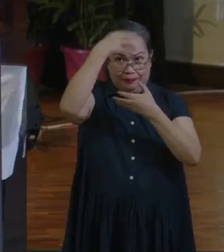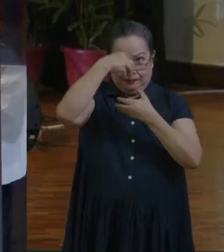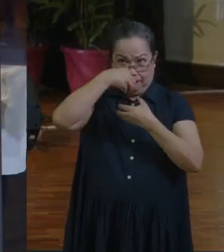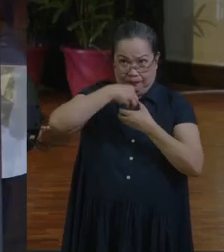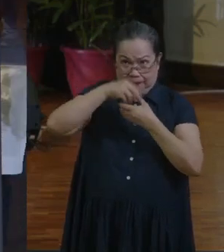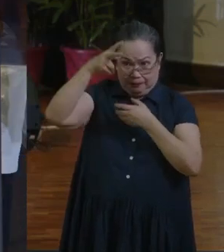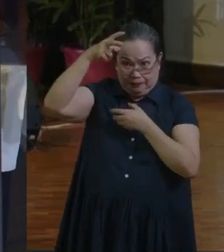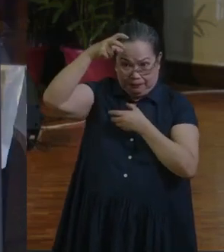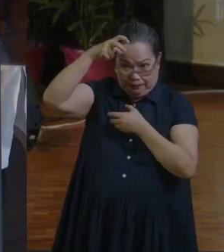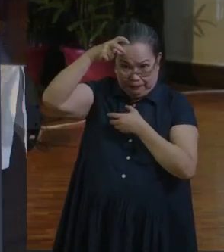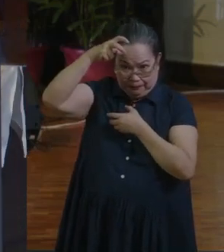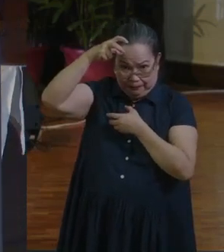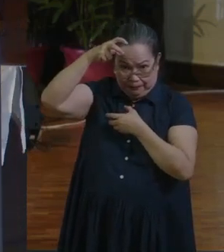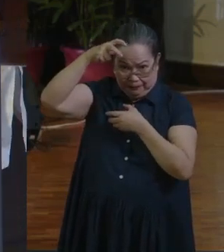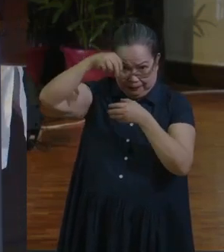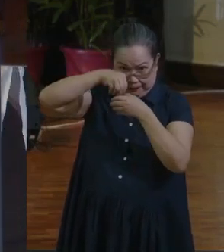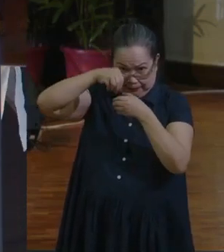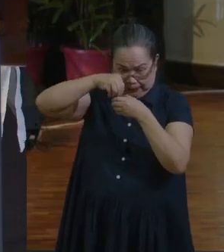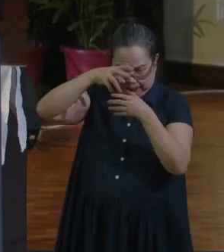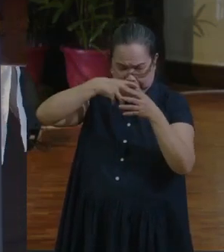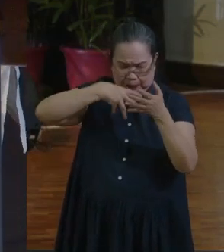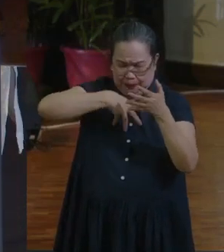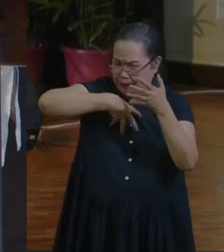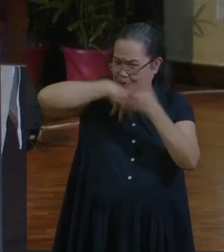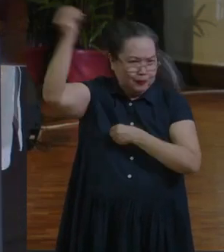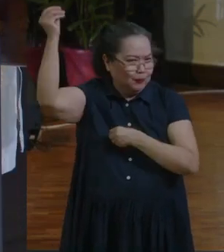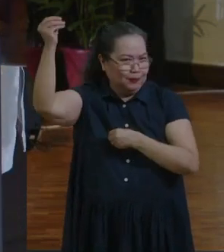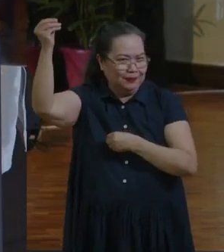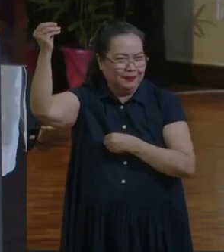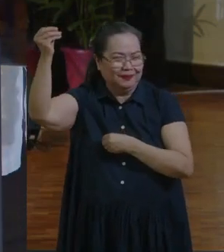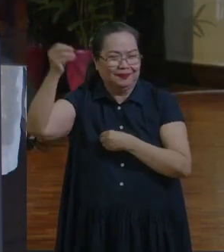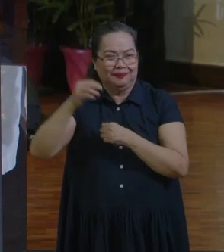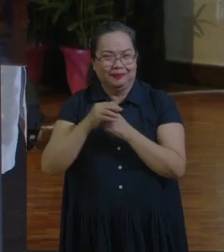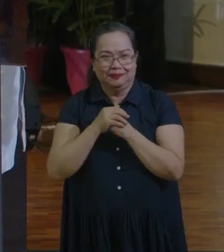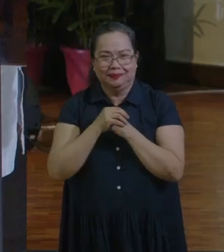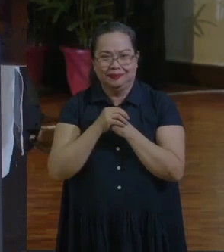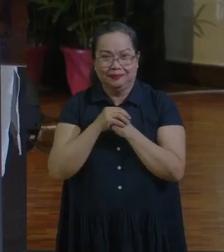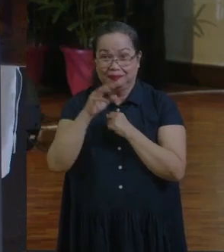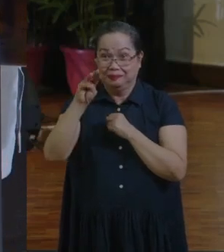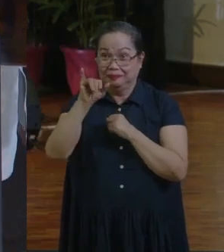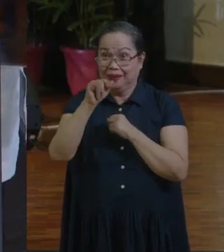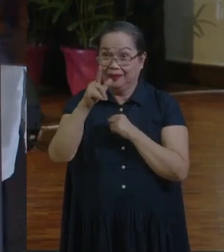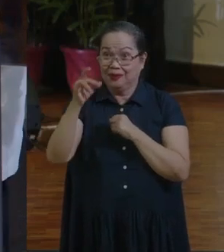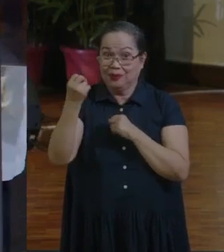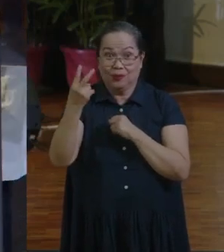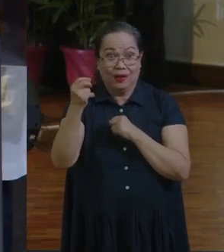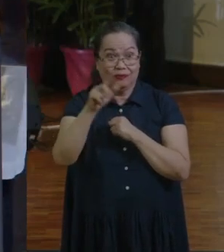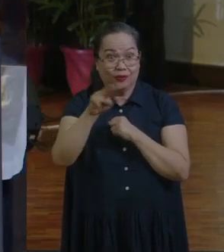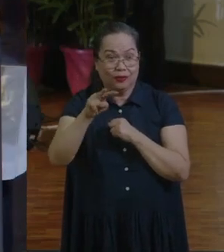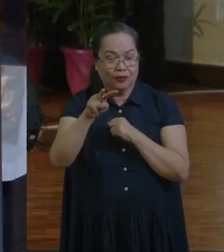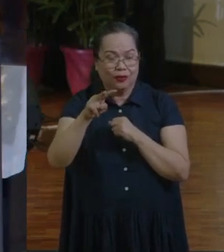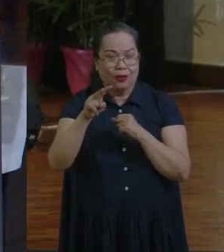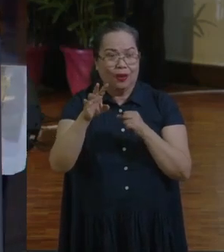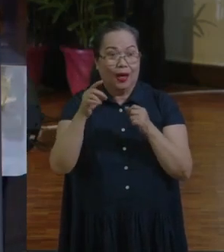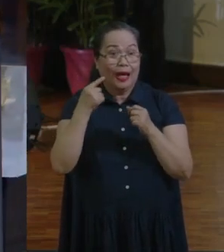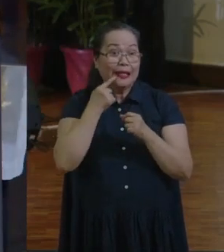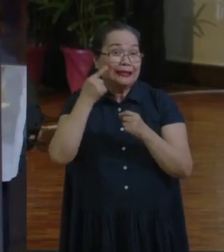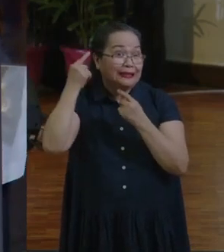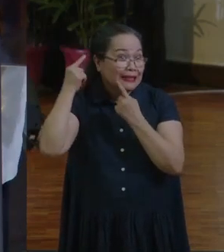masamang espiritu, Matthew 12:22. Ang pagpapagaling ng mga